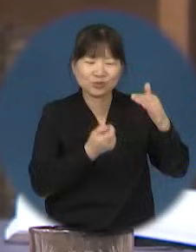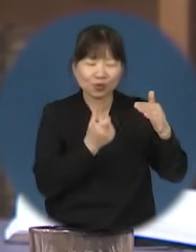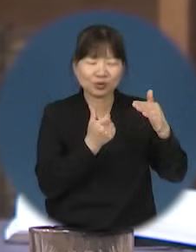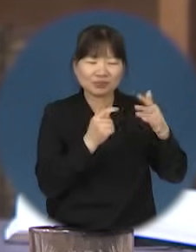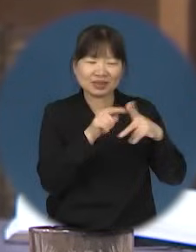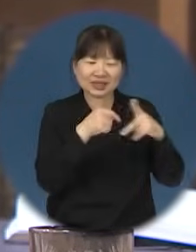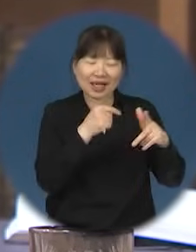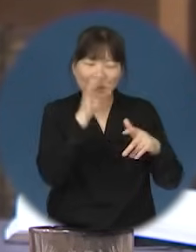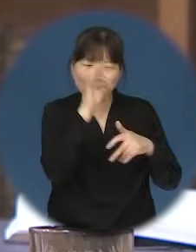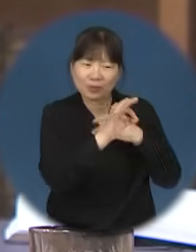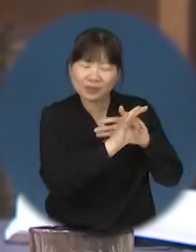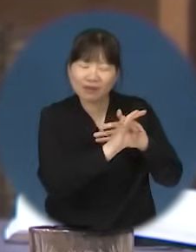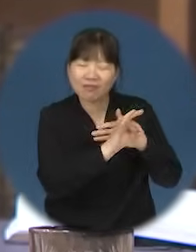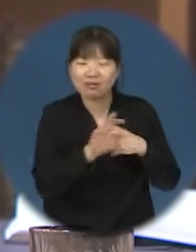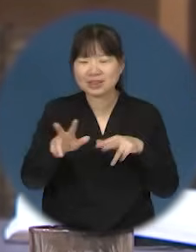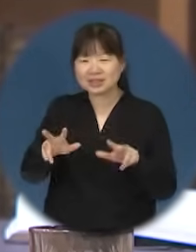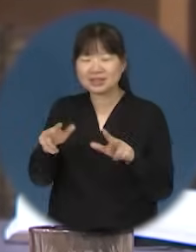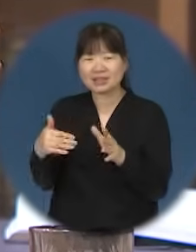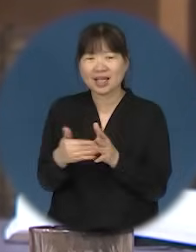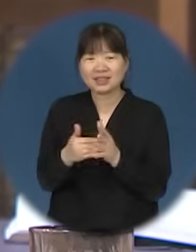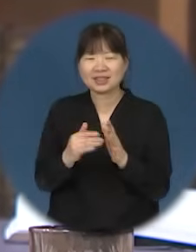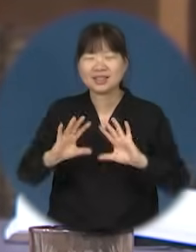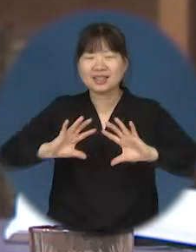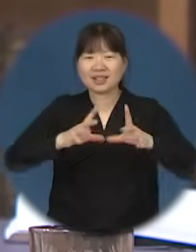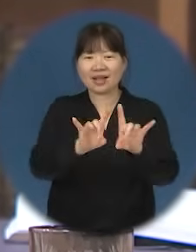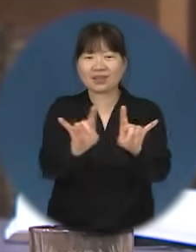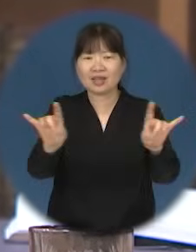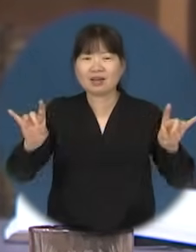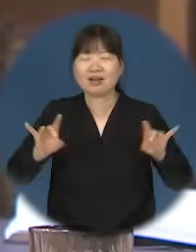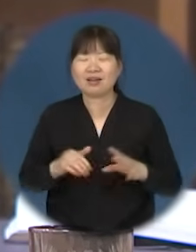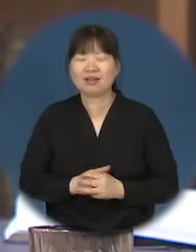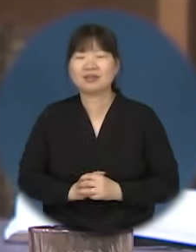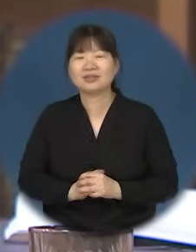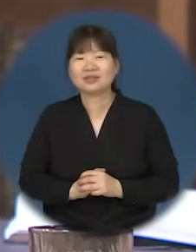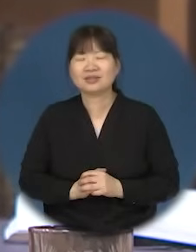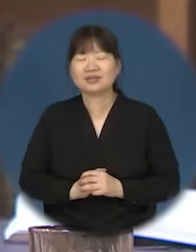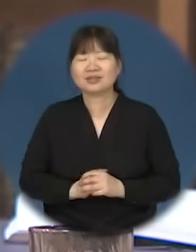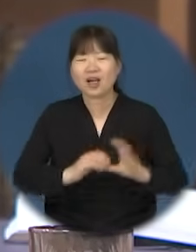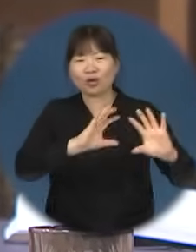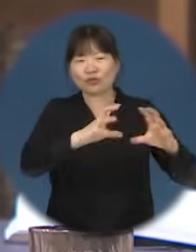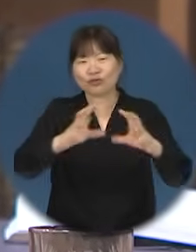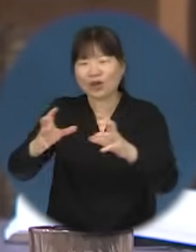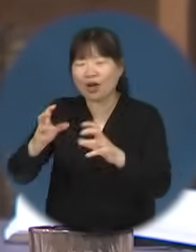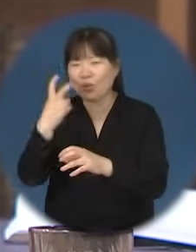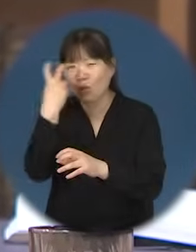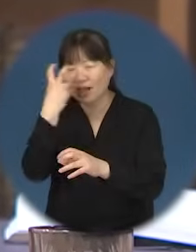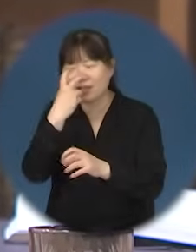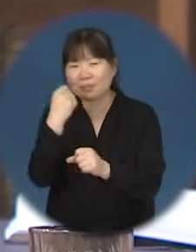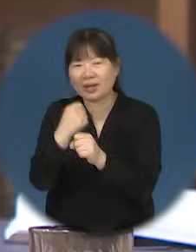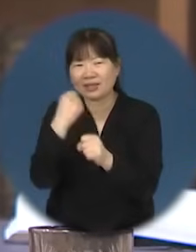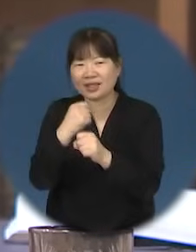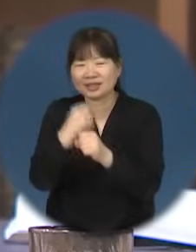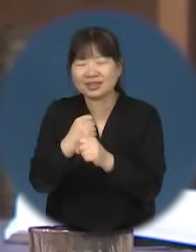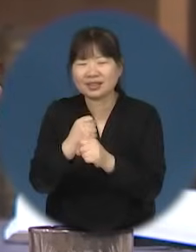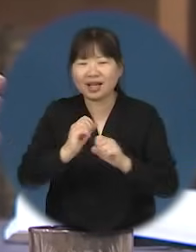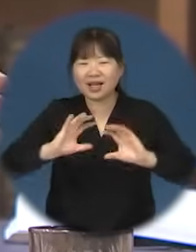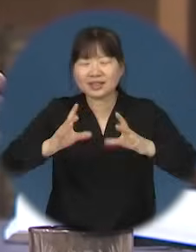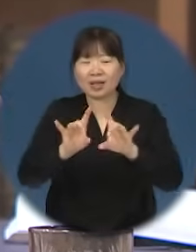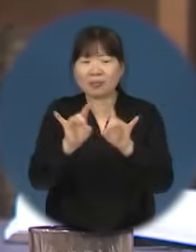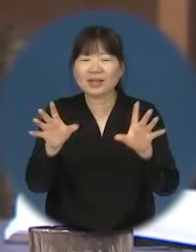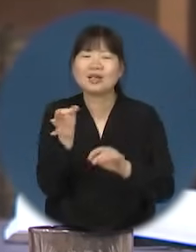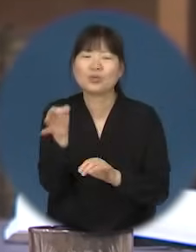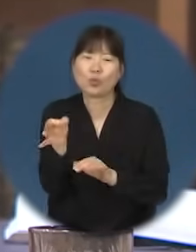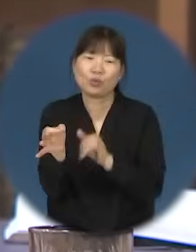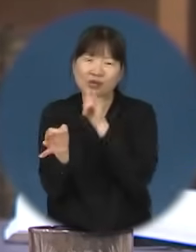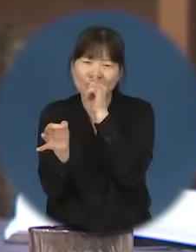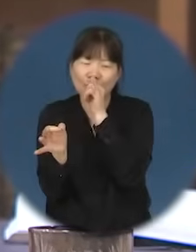예. 지금까지는 어쨌든 각 국가가 예. 국가가 관리하고 발행하는 각 국가별 화폐가 있고,